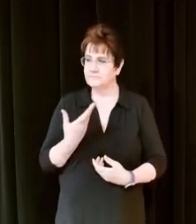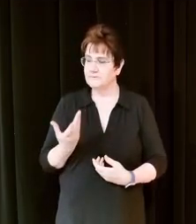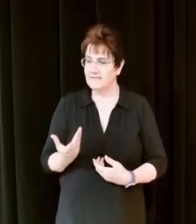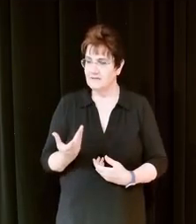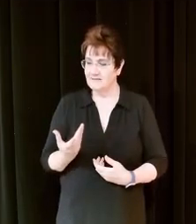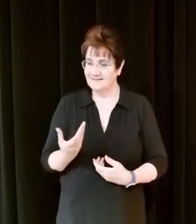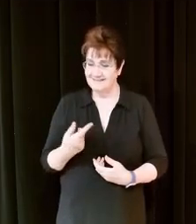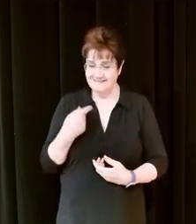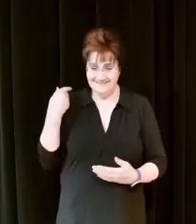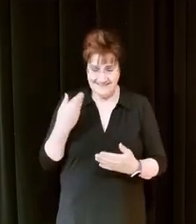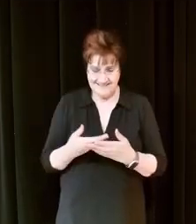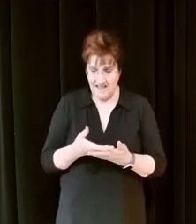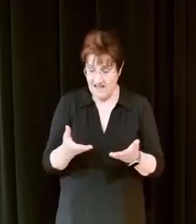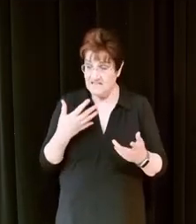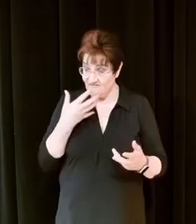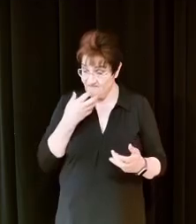will ich das alles überhaupt?